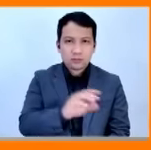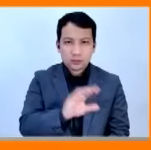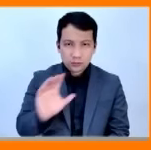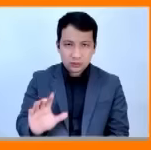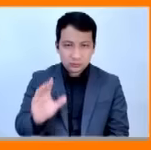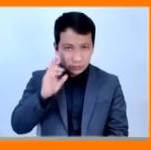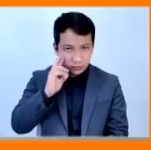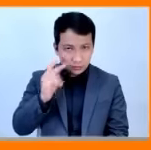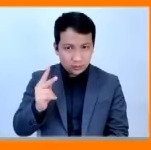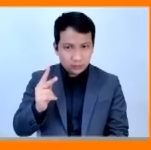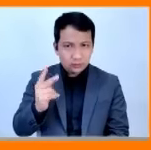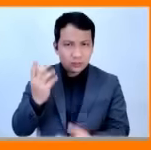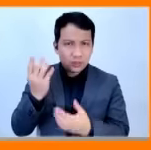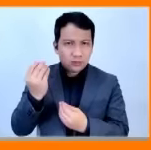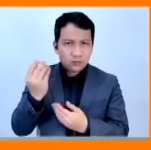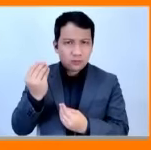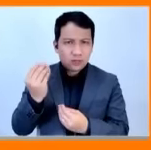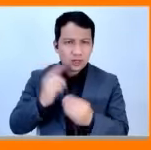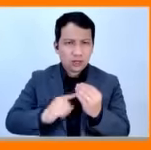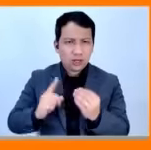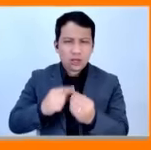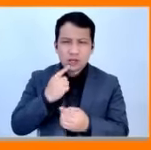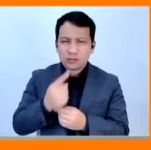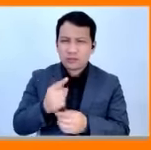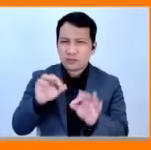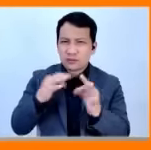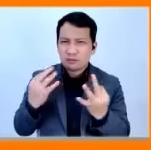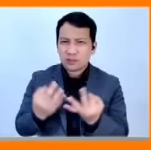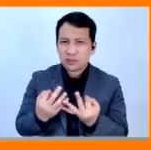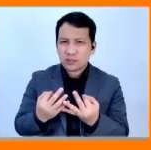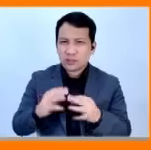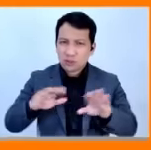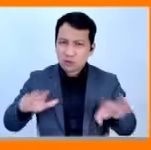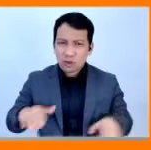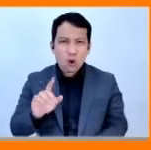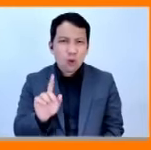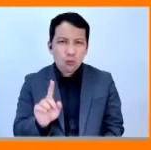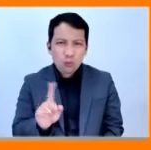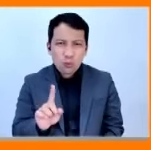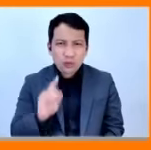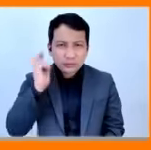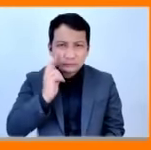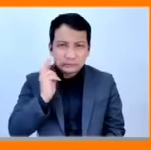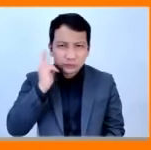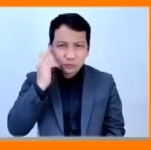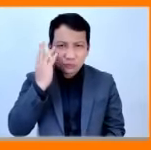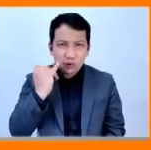Pawid. Rainiel, ano ang sabi ng pamilya ng mga bata at ano nga ba talaga ang nangyari?